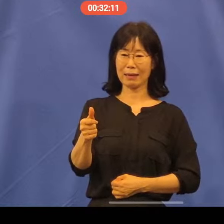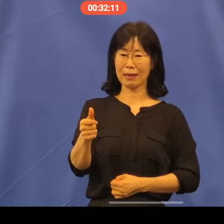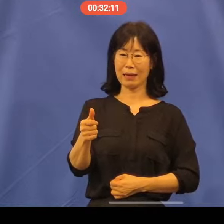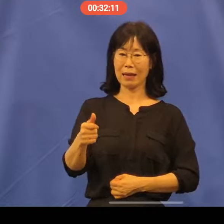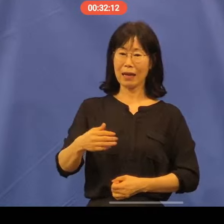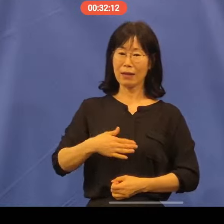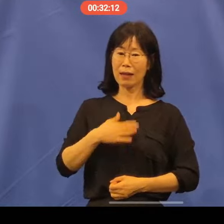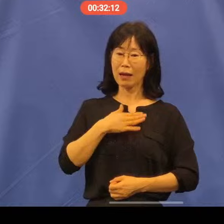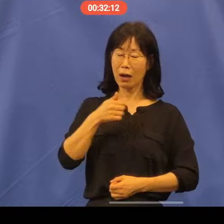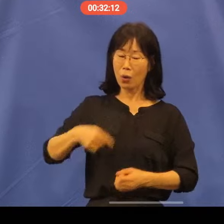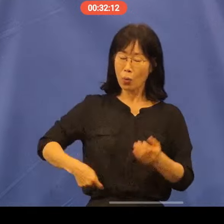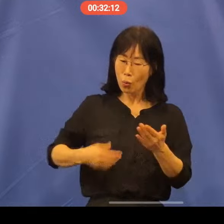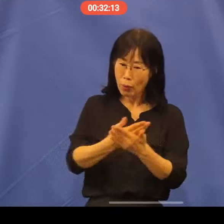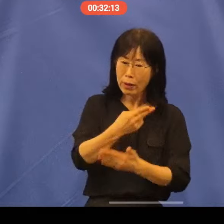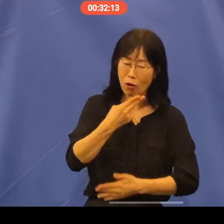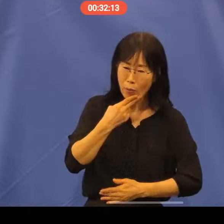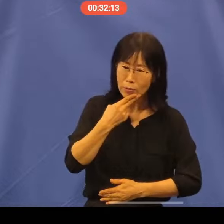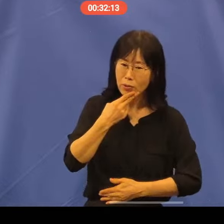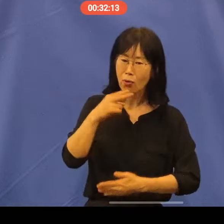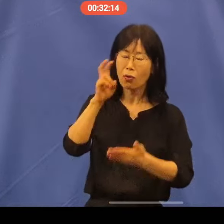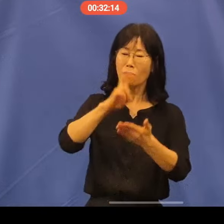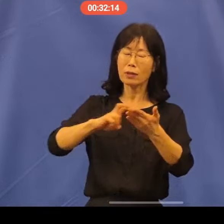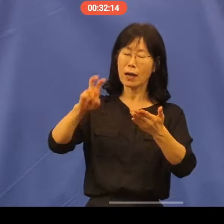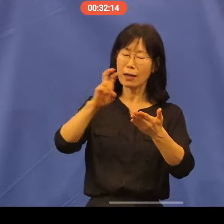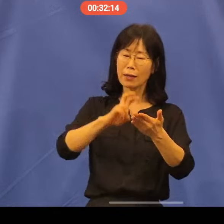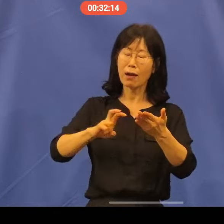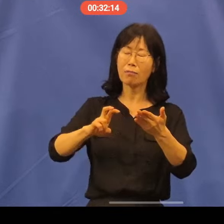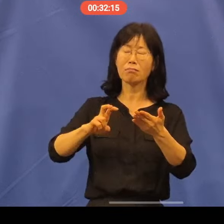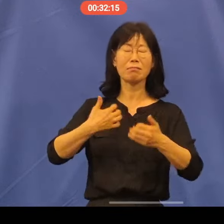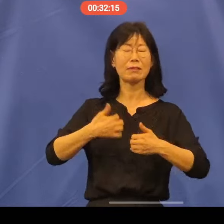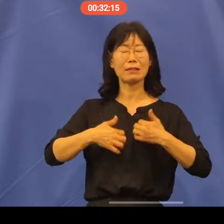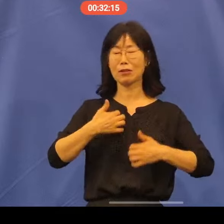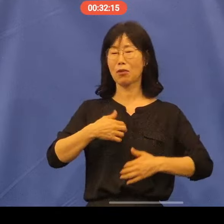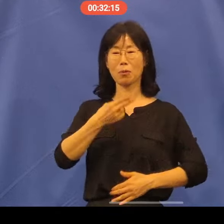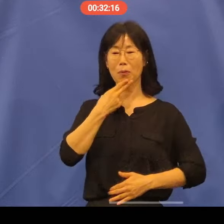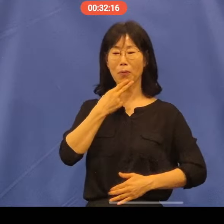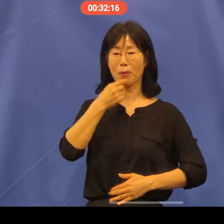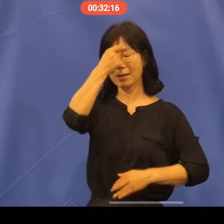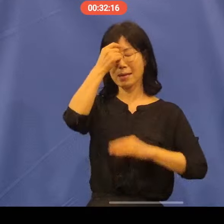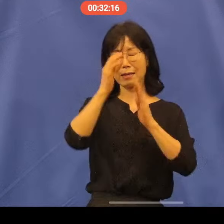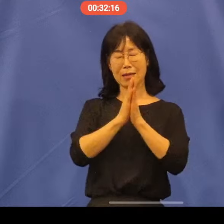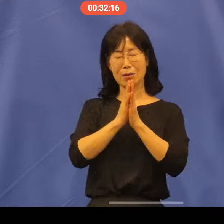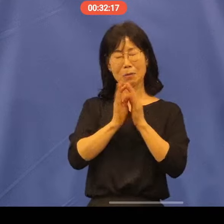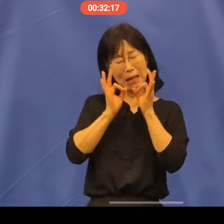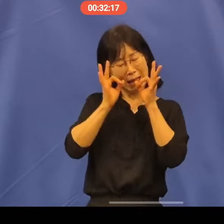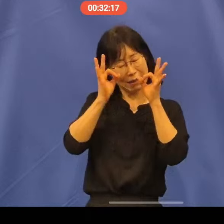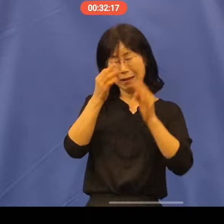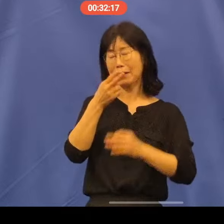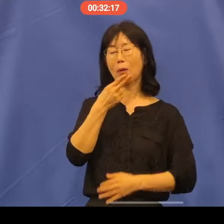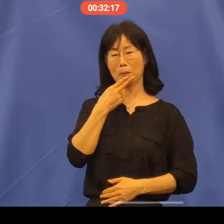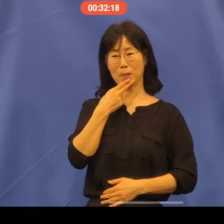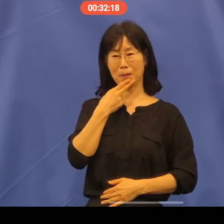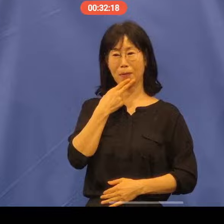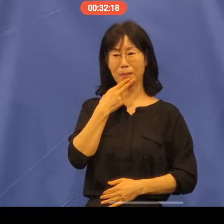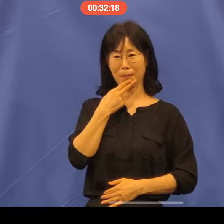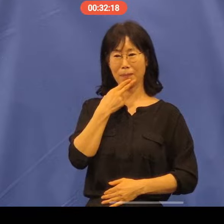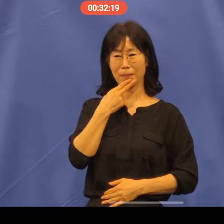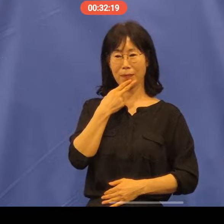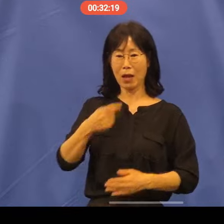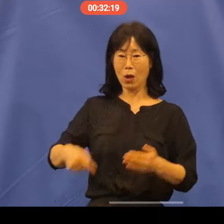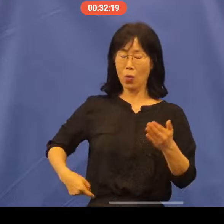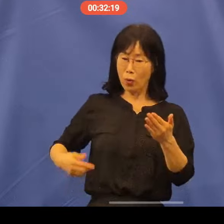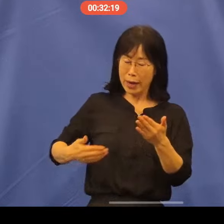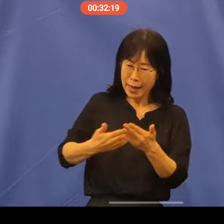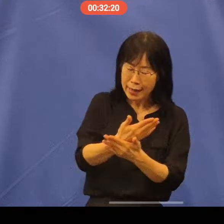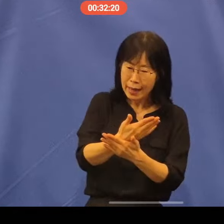나가져요. 찬양을 해도 막힘이 있어요. 기도를 해도 여러분 이건 확실해요. 회개가 충분한